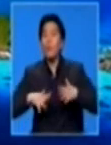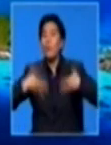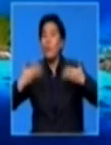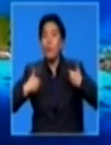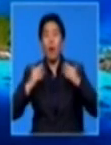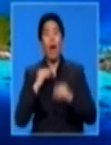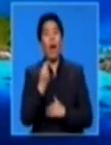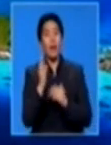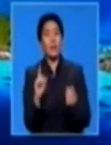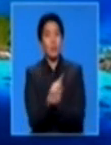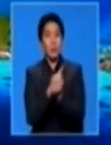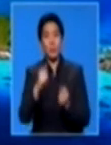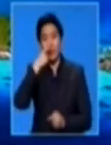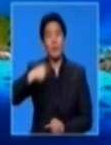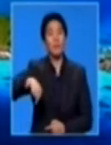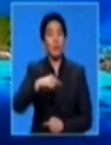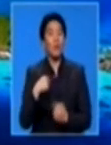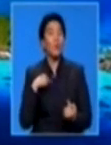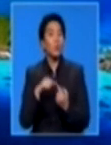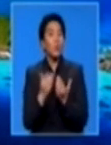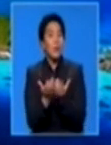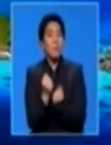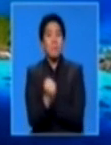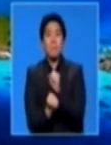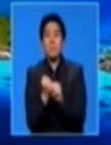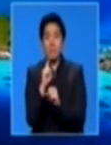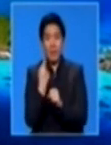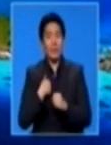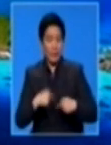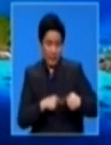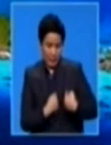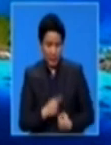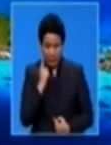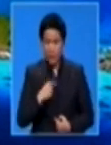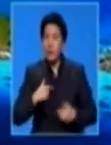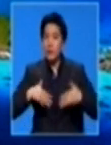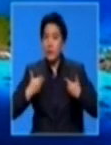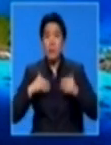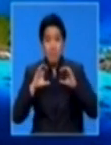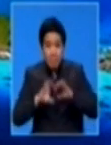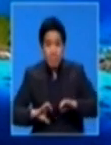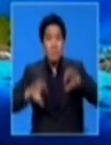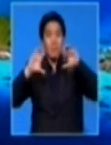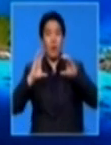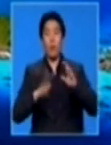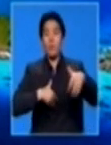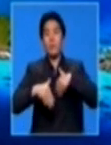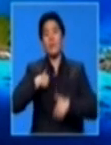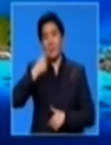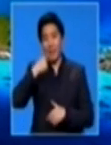อยยิ้มสู่สังคมไทยต้อนรับปีใหม่ผมขอแสดงความยินดีด้วยใจจริงนะครับจากรัฐบาลจากประชาชนทุกคน